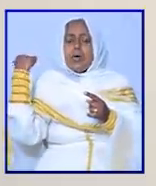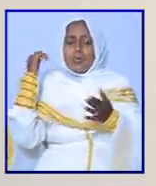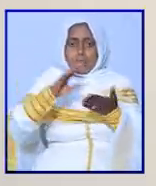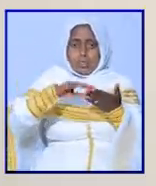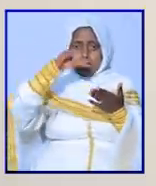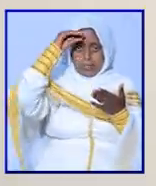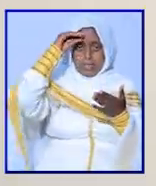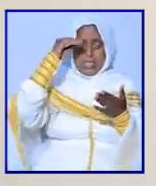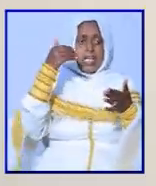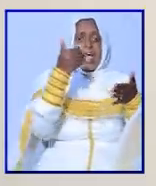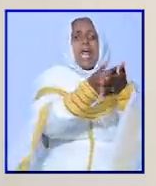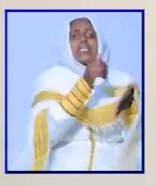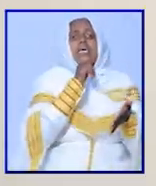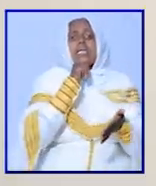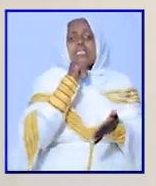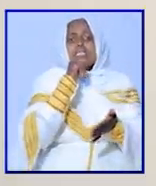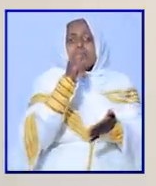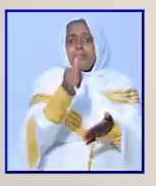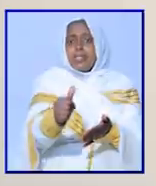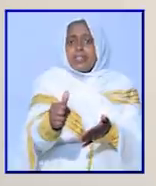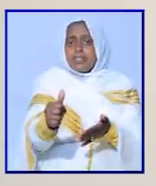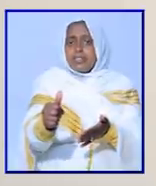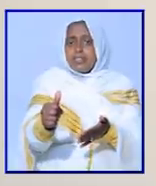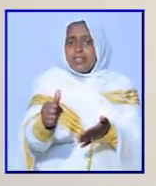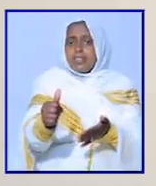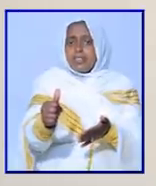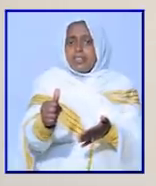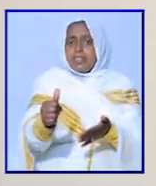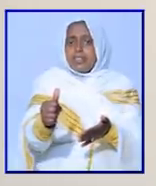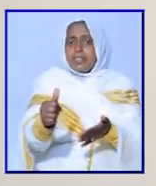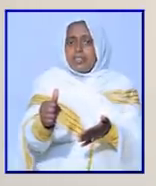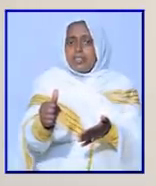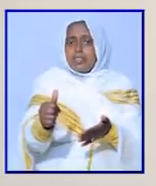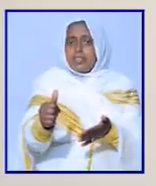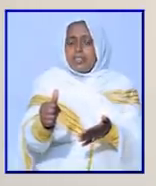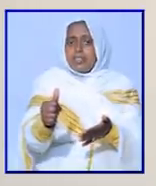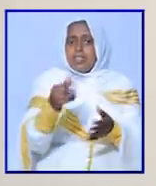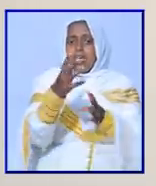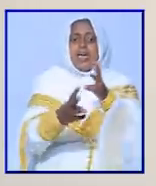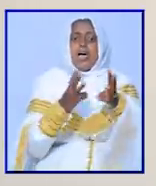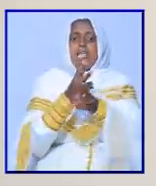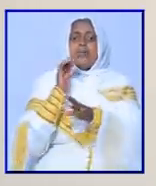ወደ ሌላው ትምህርት ወዳል ተዳረሰበት